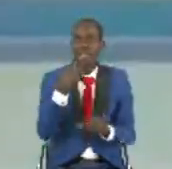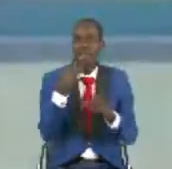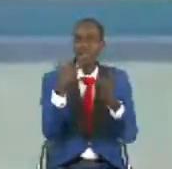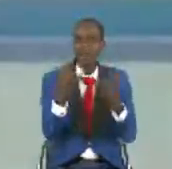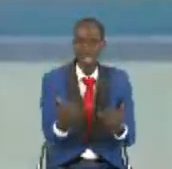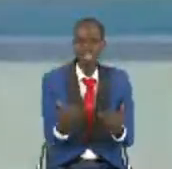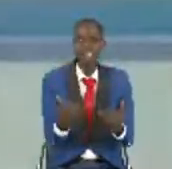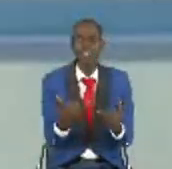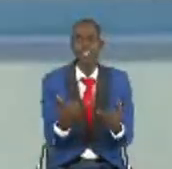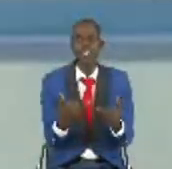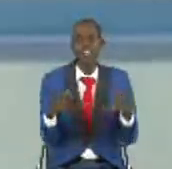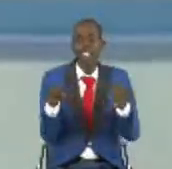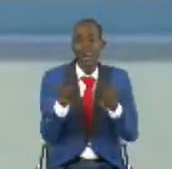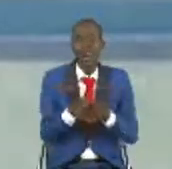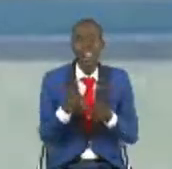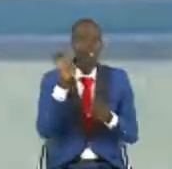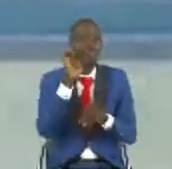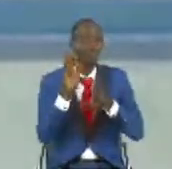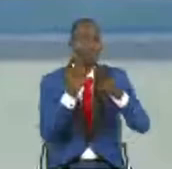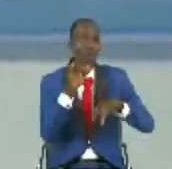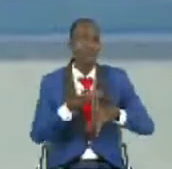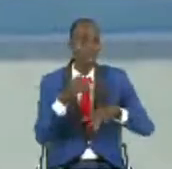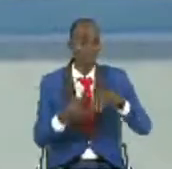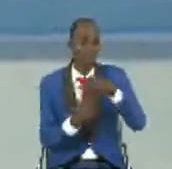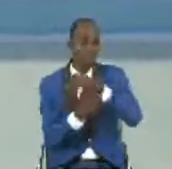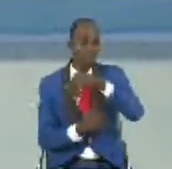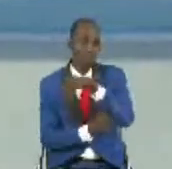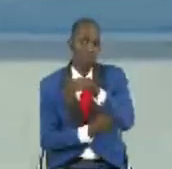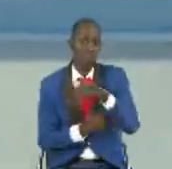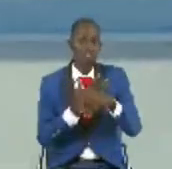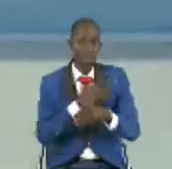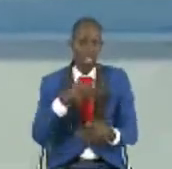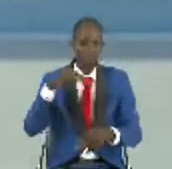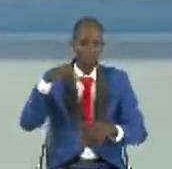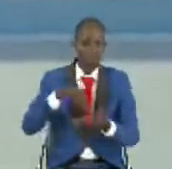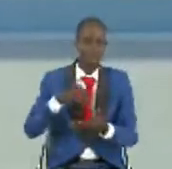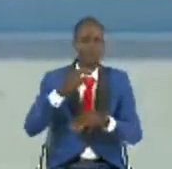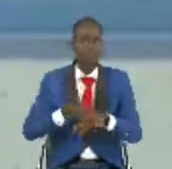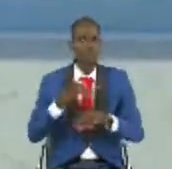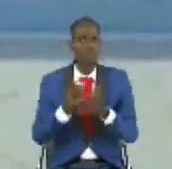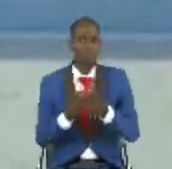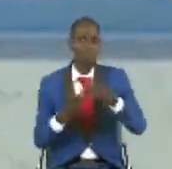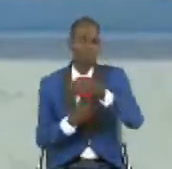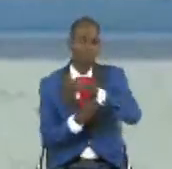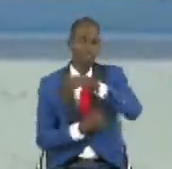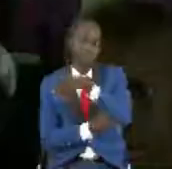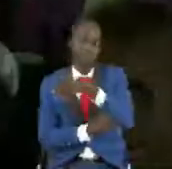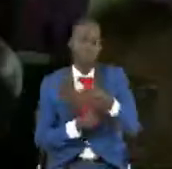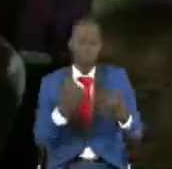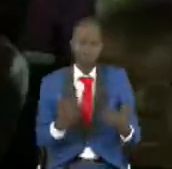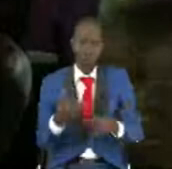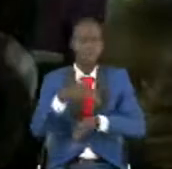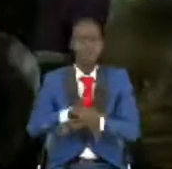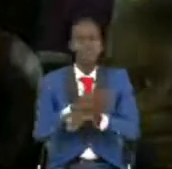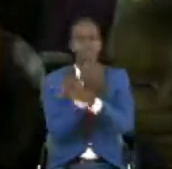maintenant, quand vous regardez le fondement et vous tenez sur ce fondement, ce soir, la rédemption pour